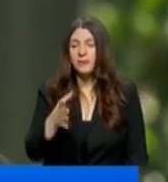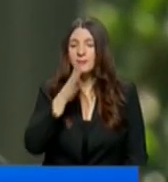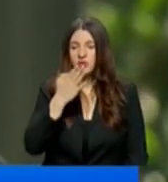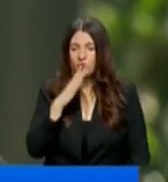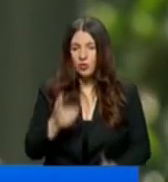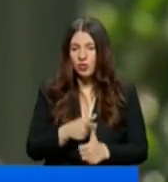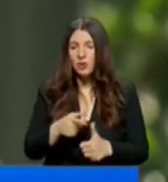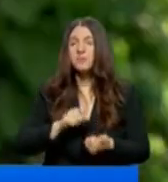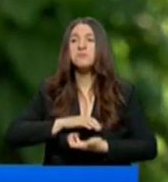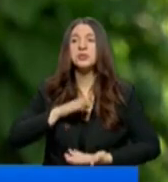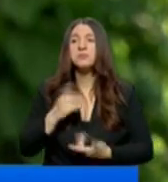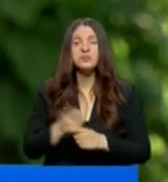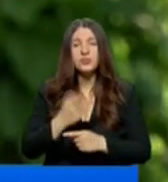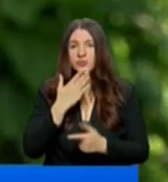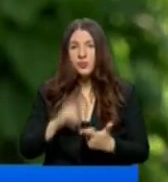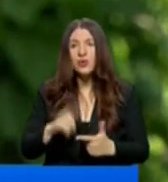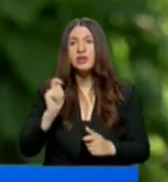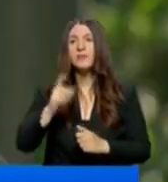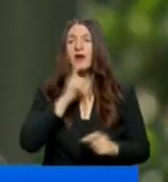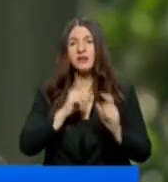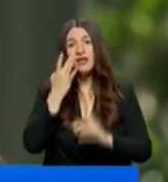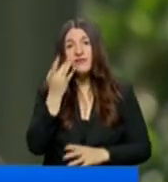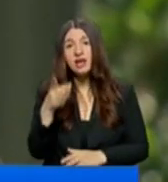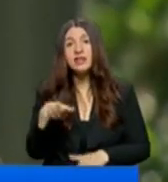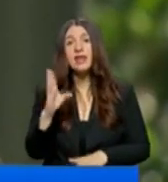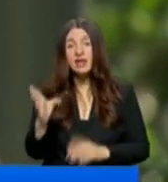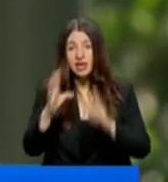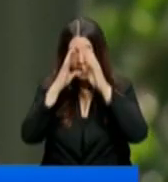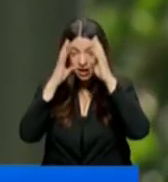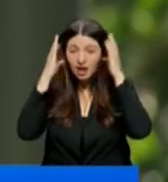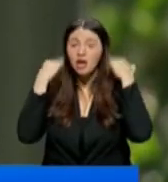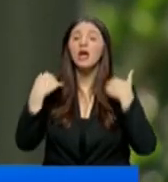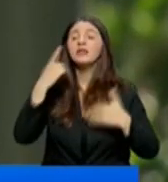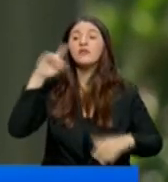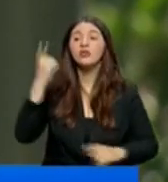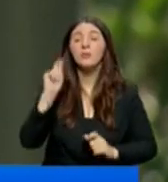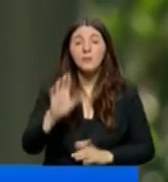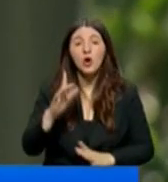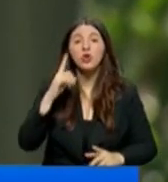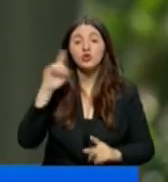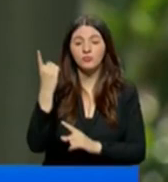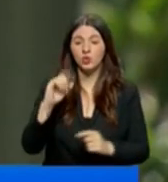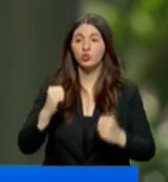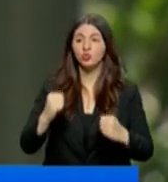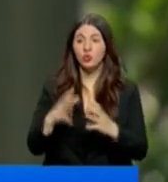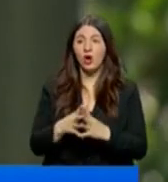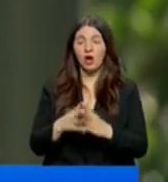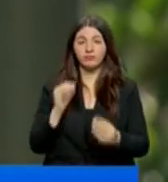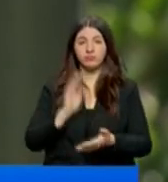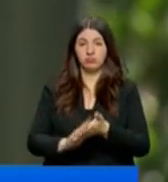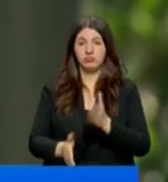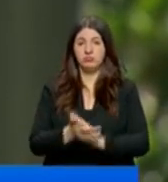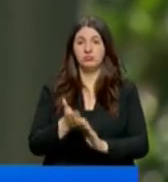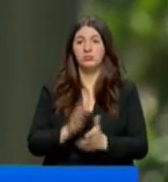yok, birikim yok, yaptığı hataların farkında değil, devleti yönetemiyor, yönetme gücünü kaybetmiş